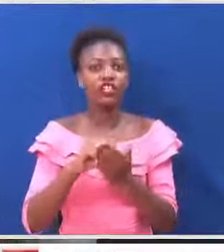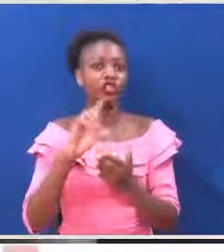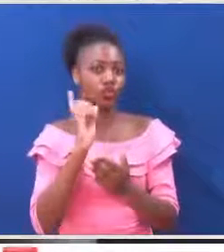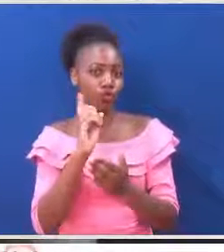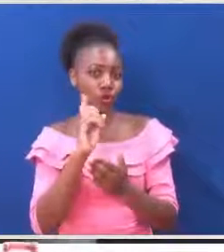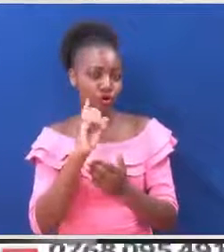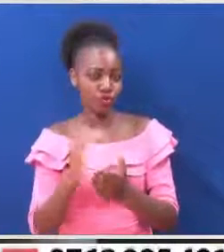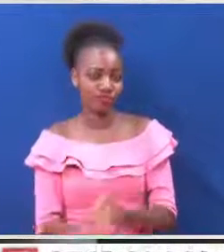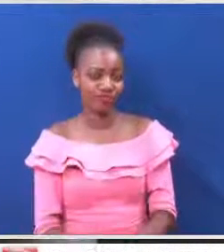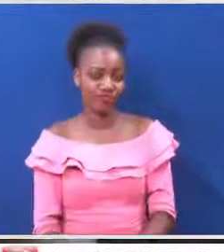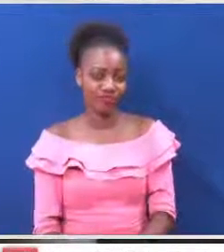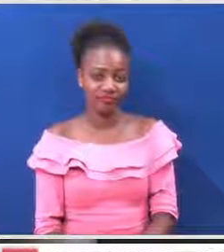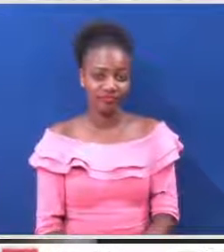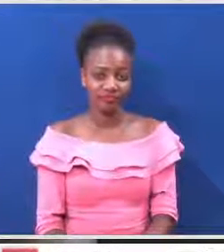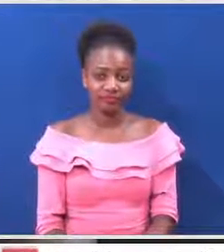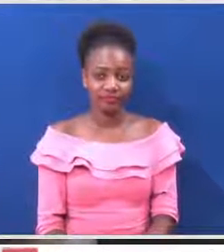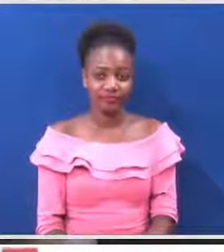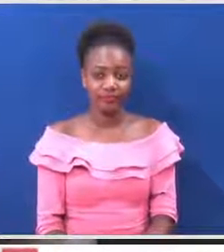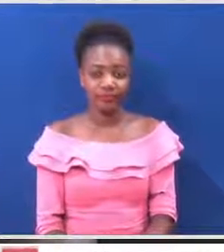elizabeth muko tv 47 nairobi